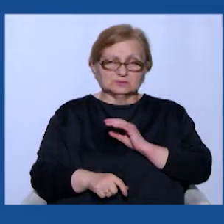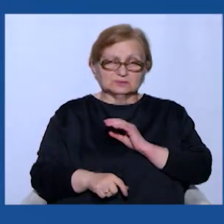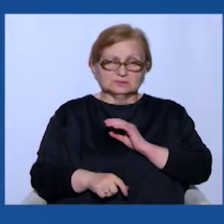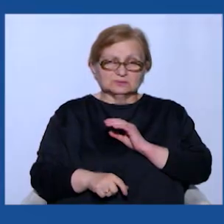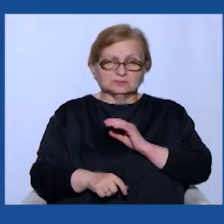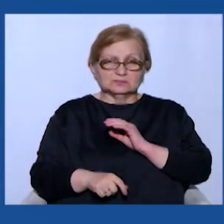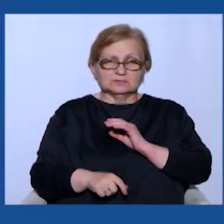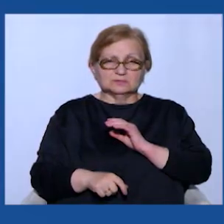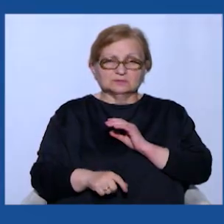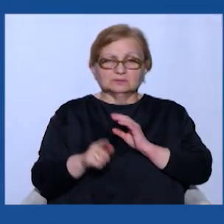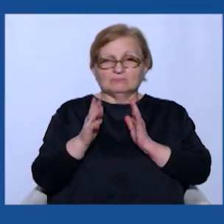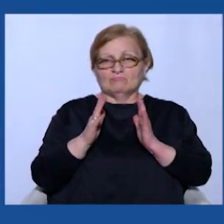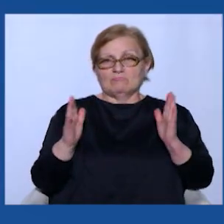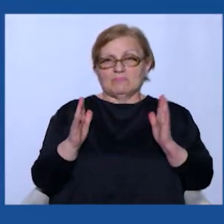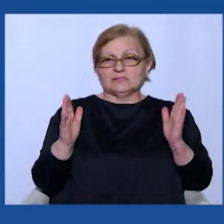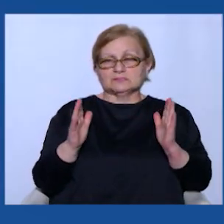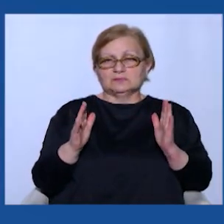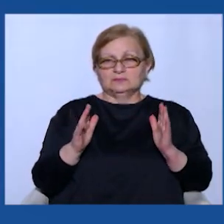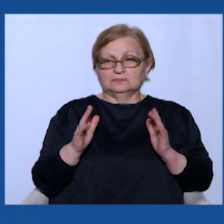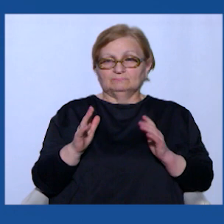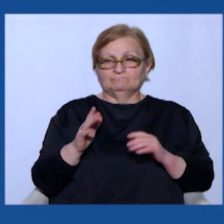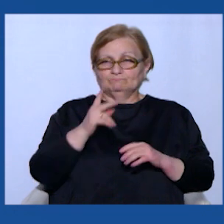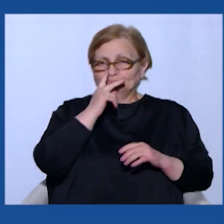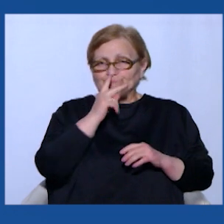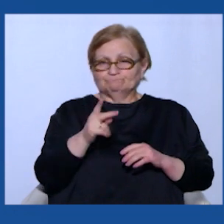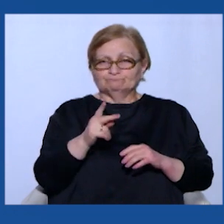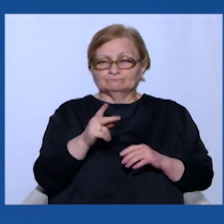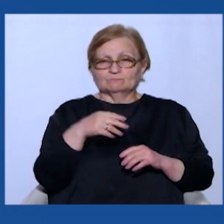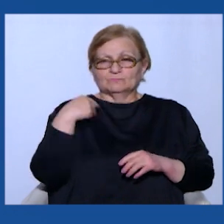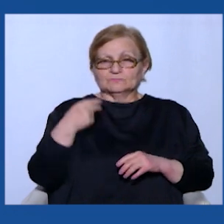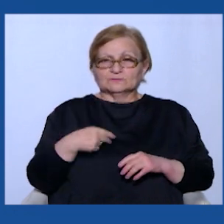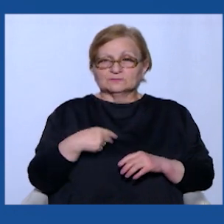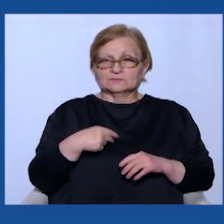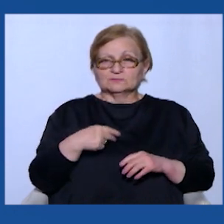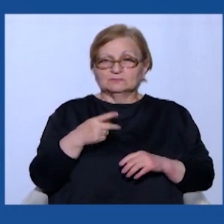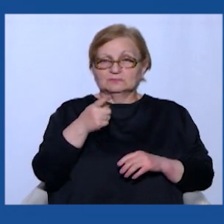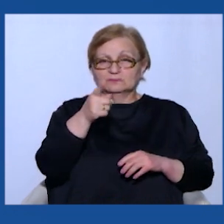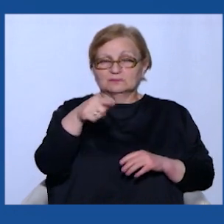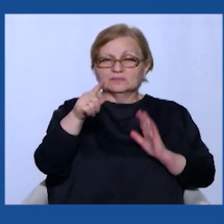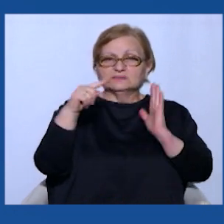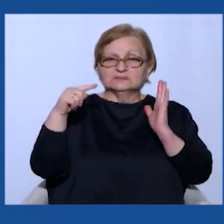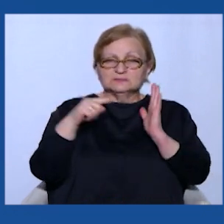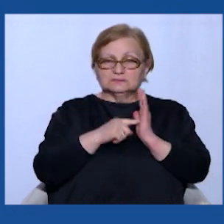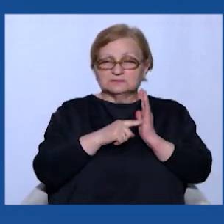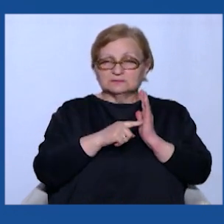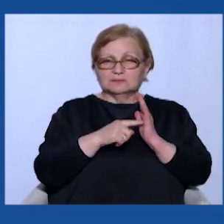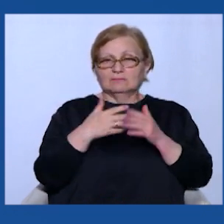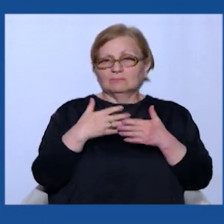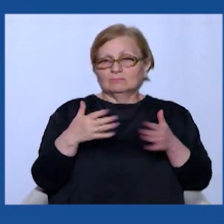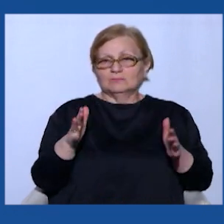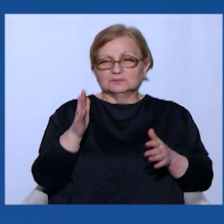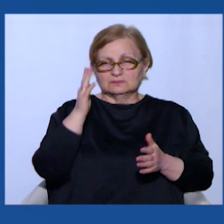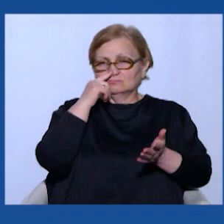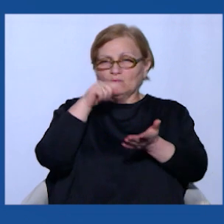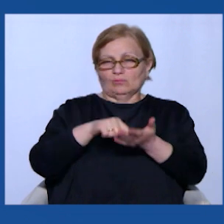ნაწილი ჩანს, რომ უფრო მეტ ფართობს იკავებს. შესაბამისად, ჩვენ თუ აი ამ საფრანგეთის რუკაზე ავირჩევთ წერტილს ალბათობაზე, უფრო დიდი ალბათობა იქნება,